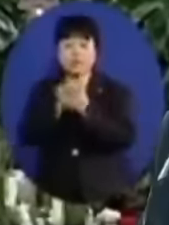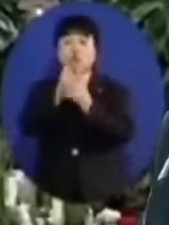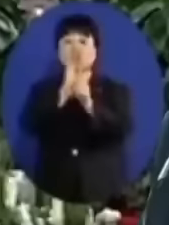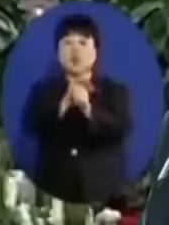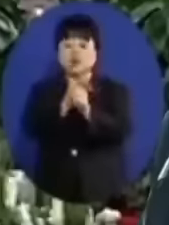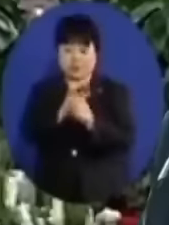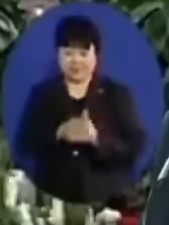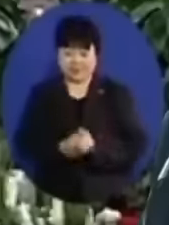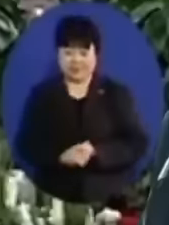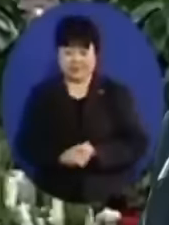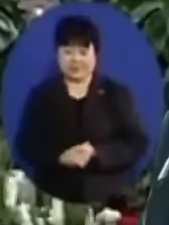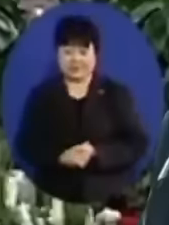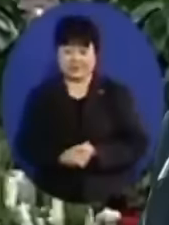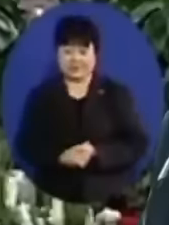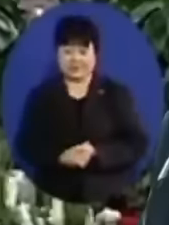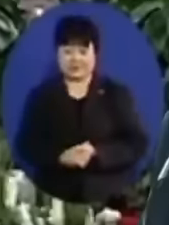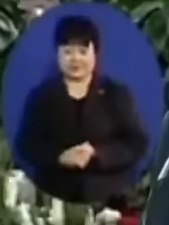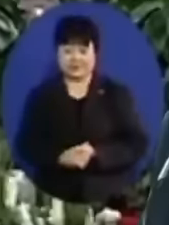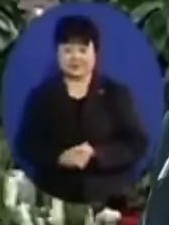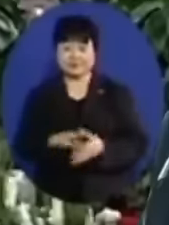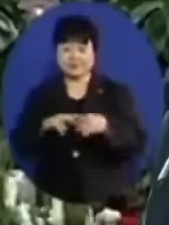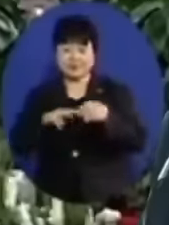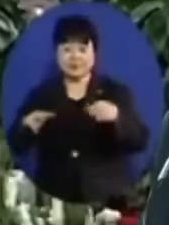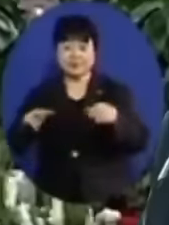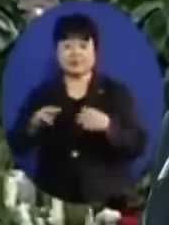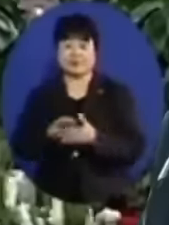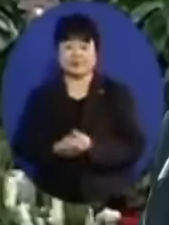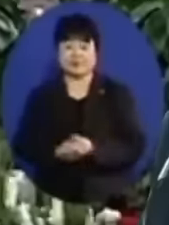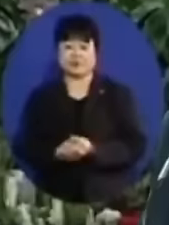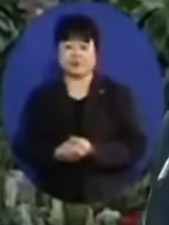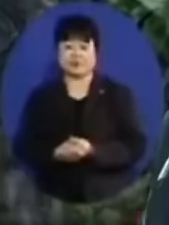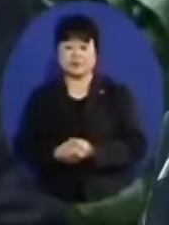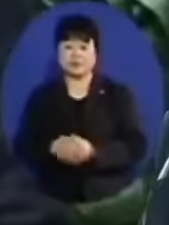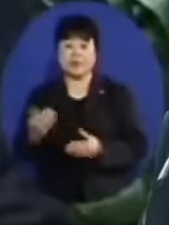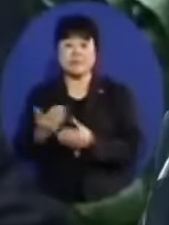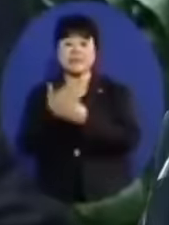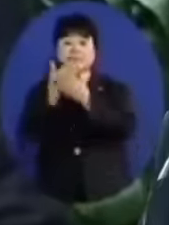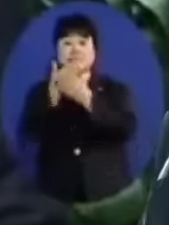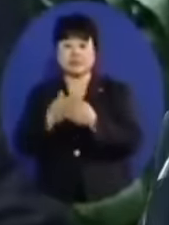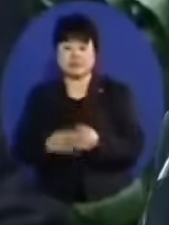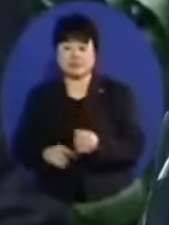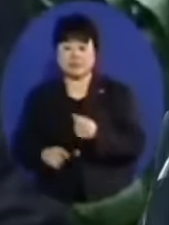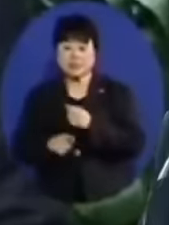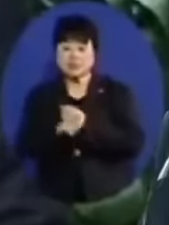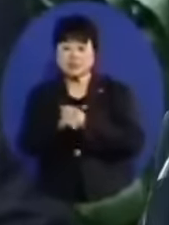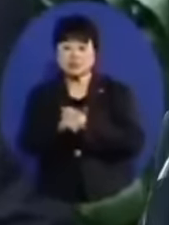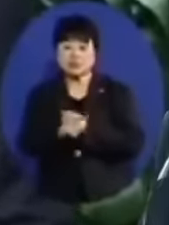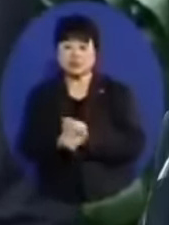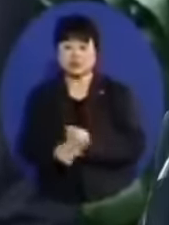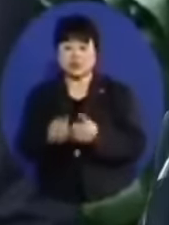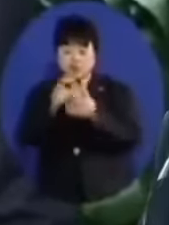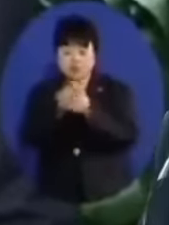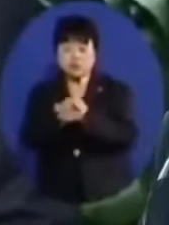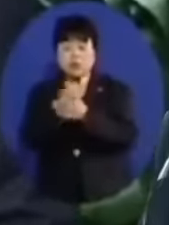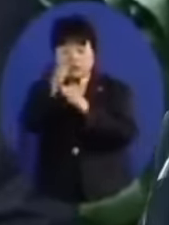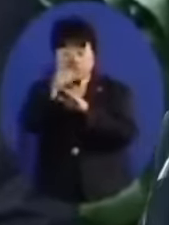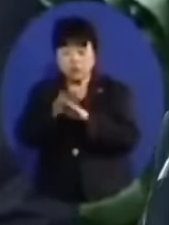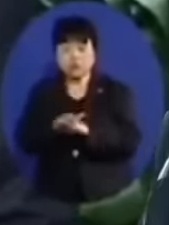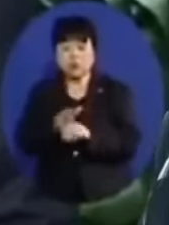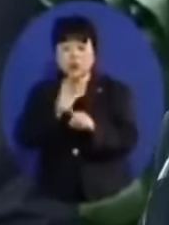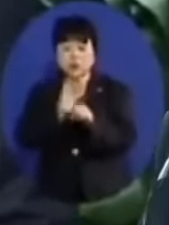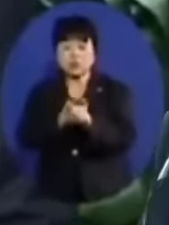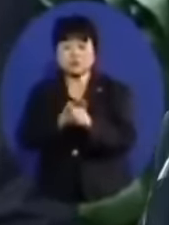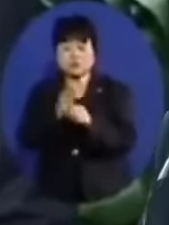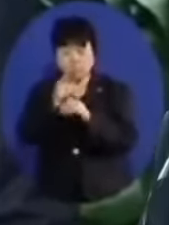것입니다. 우리 교회가 폭발처럼 부흥된 것도 교회를 위해서 기도해 주는 성도들이 굉장히